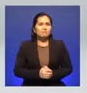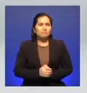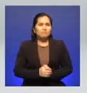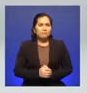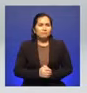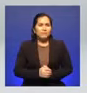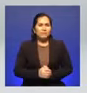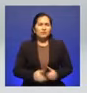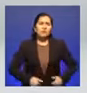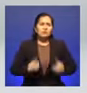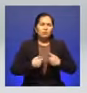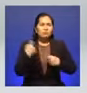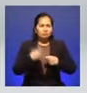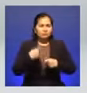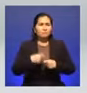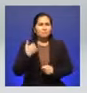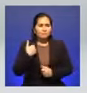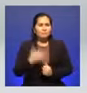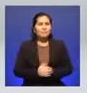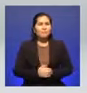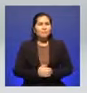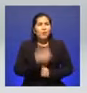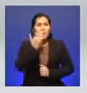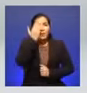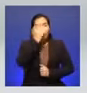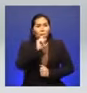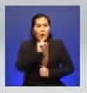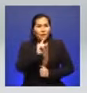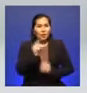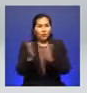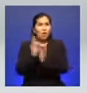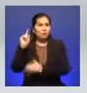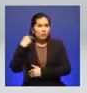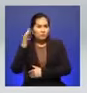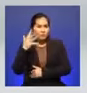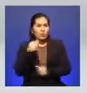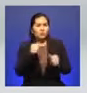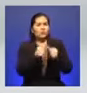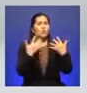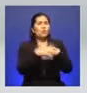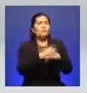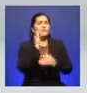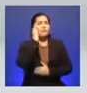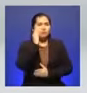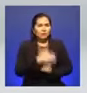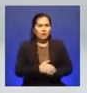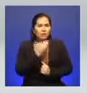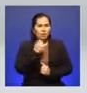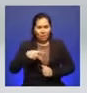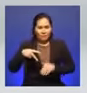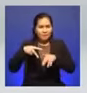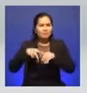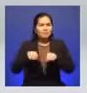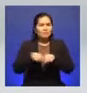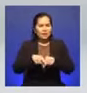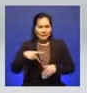จะอยู่ลำบากนิดนึงเพราะว่าเข้าไปอยู่ในเขาไม่ไปไว้แดนหญิงนะคะเขาไปไว้ที่แดนชายนะคะถ้ายังไม่ได้มีการแปลงเพศเนี่ยแต่ว่